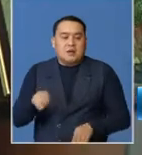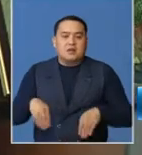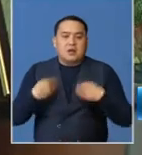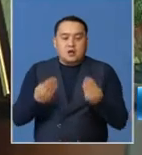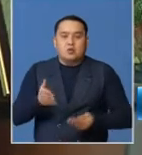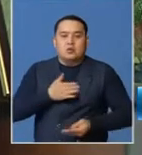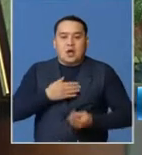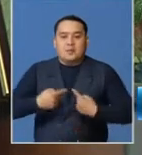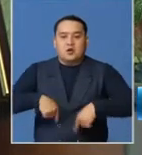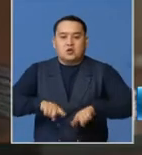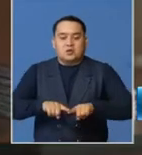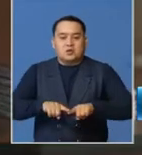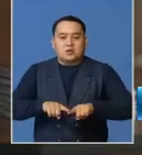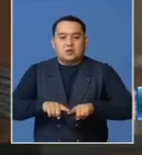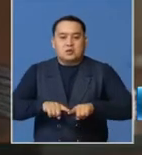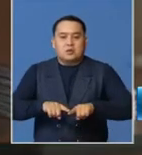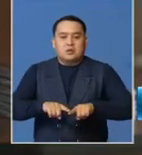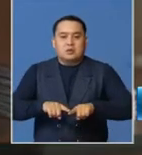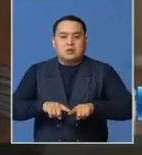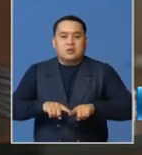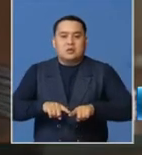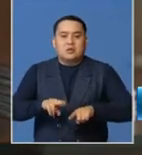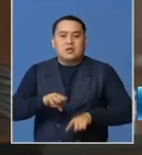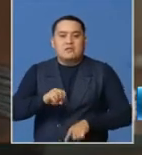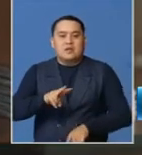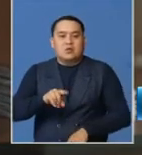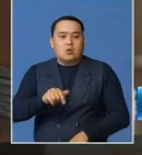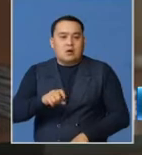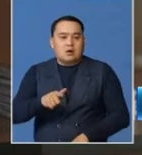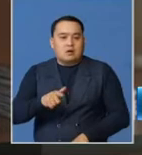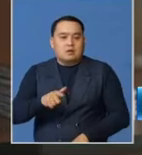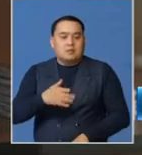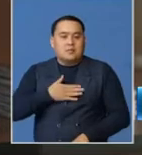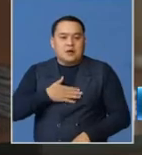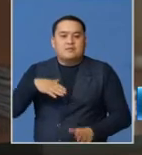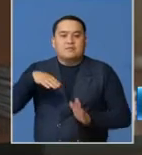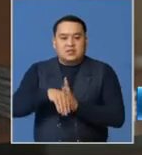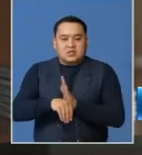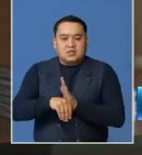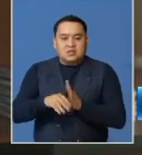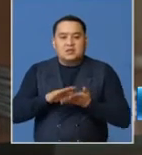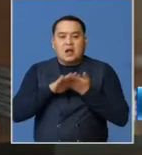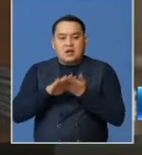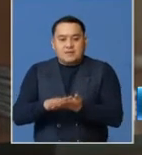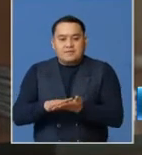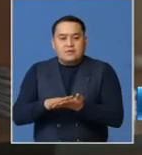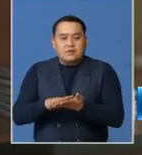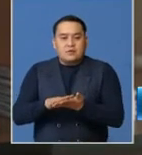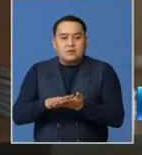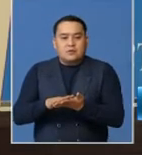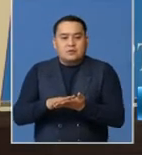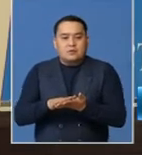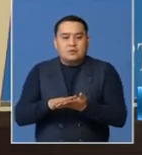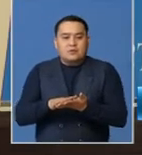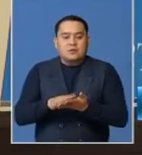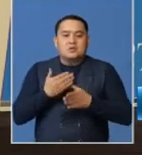нам штатные единицы логопеда и дефектолога. Мы внесли заявки тоже логопеда-дефектолога.